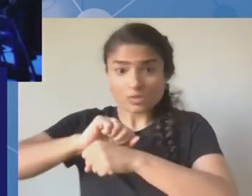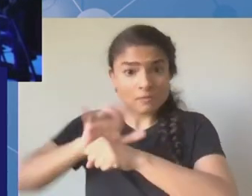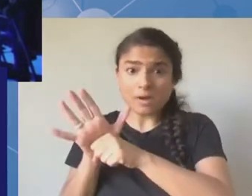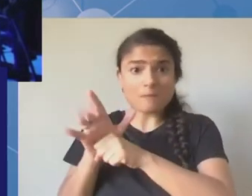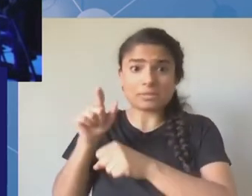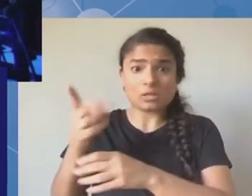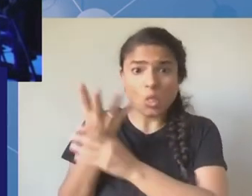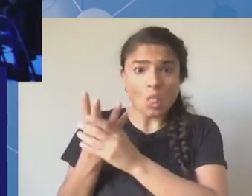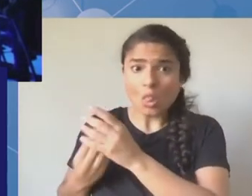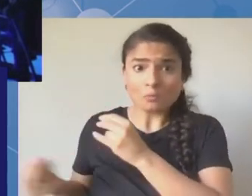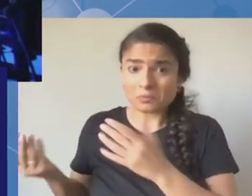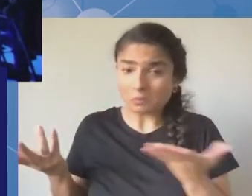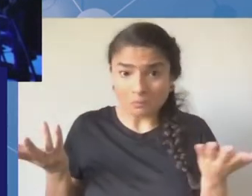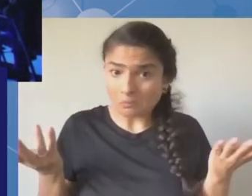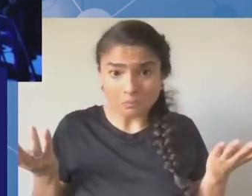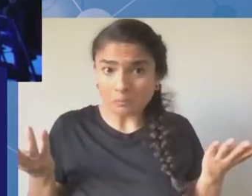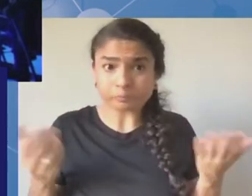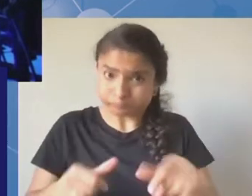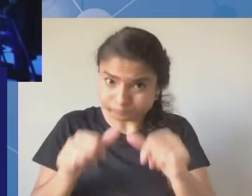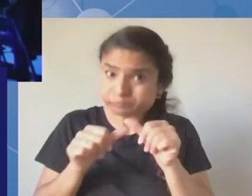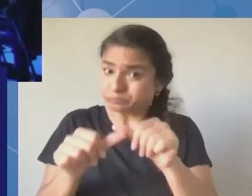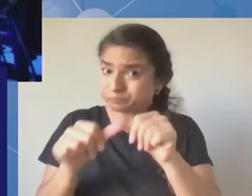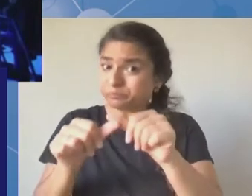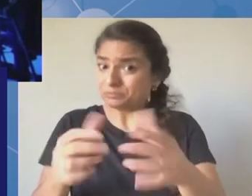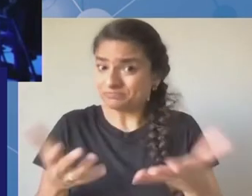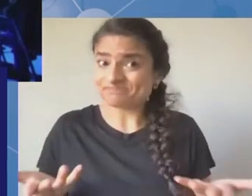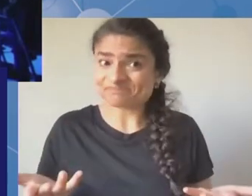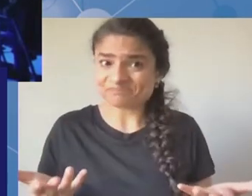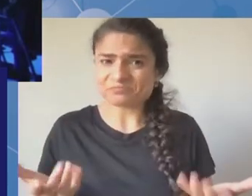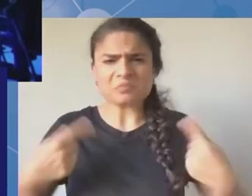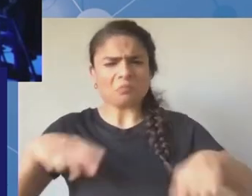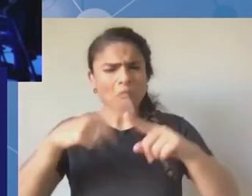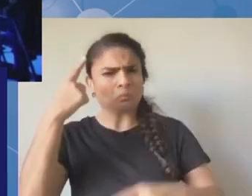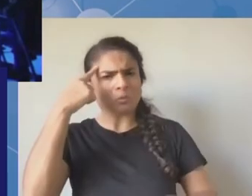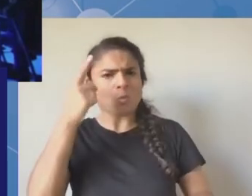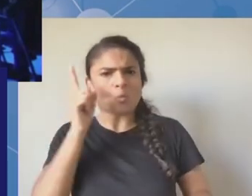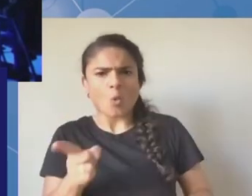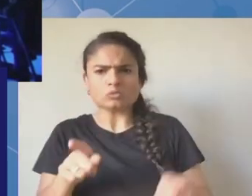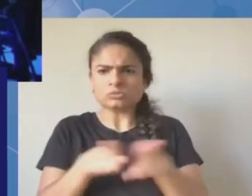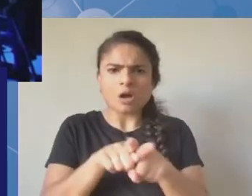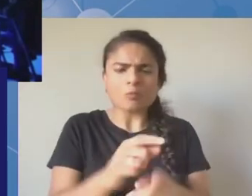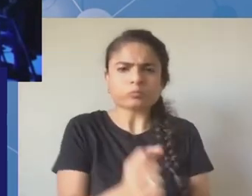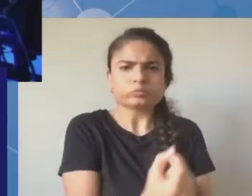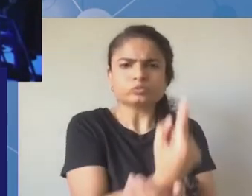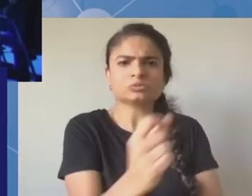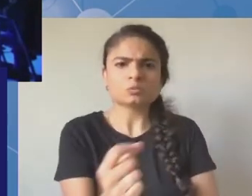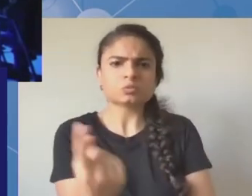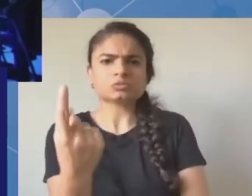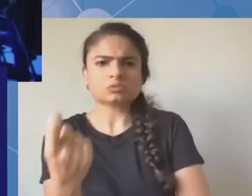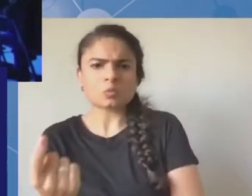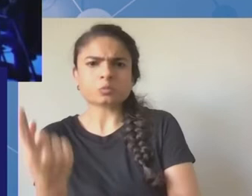هذا النقاش سيكون ملموس أكثر. أعتقد أن الجائحة لن تذهب بهذه